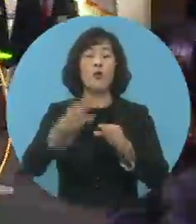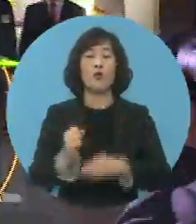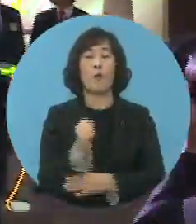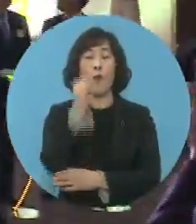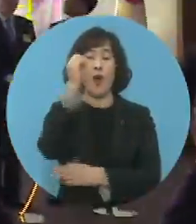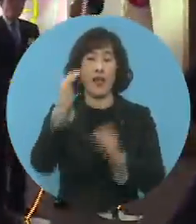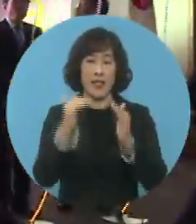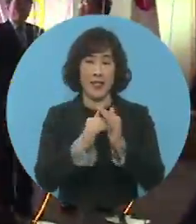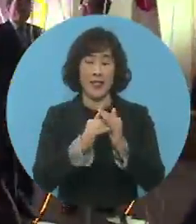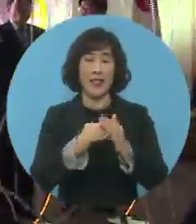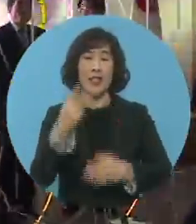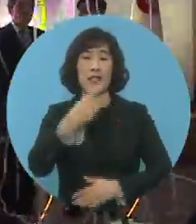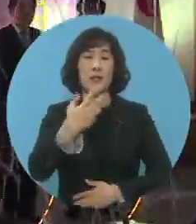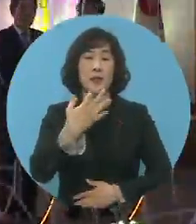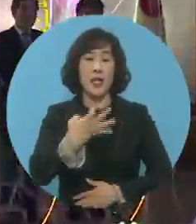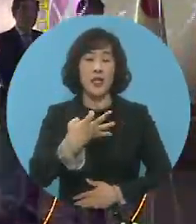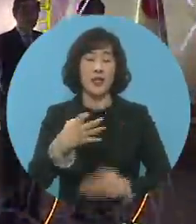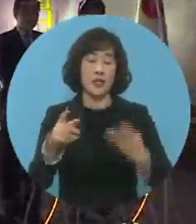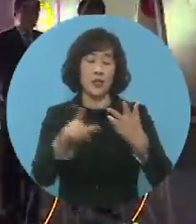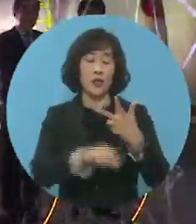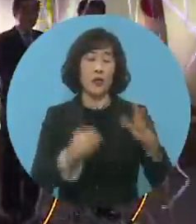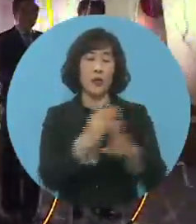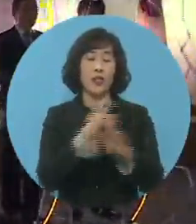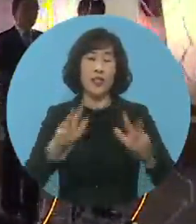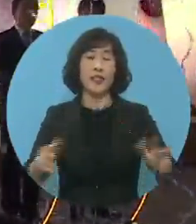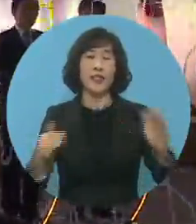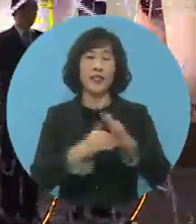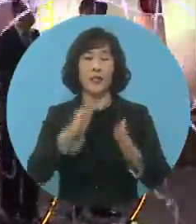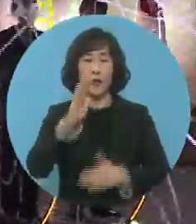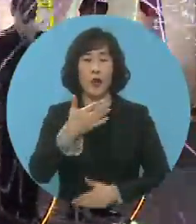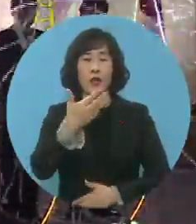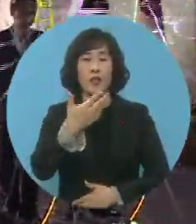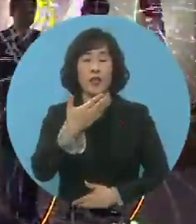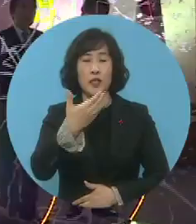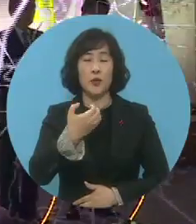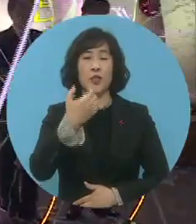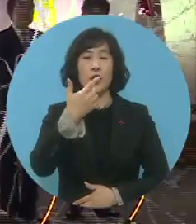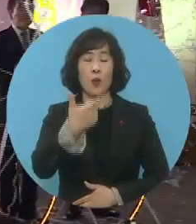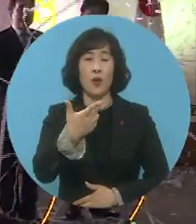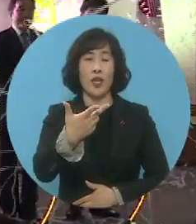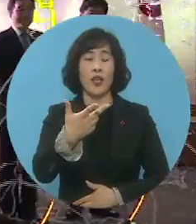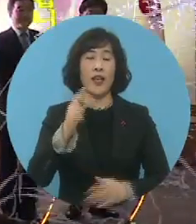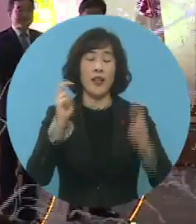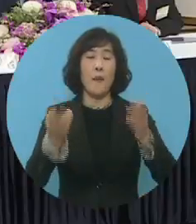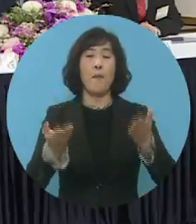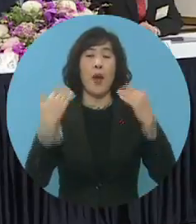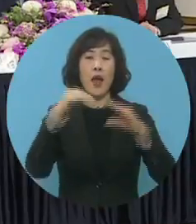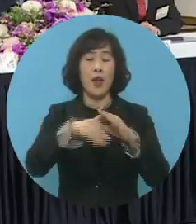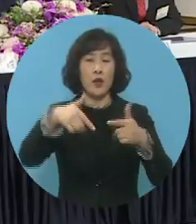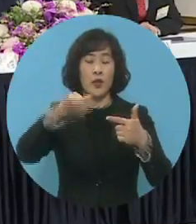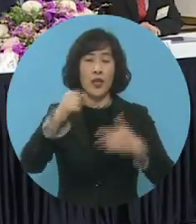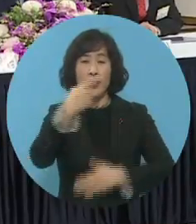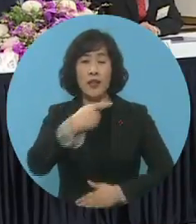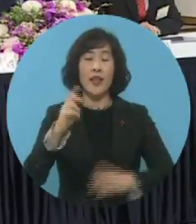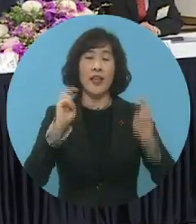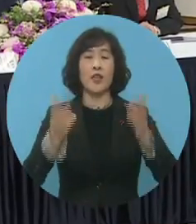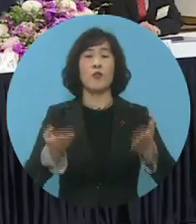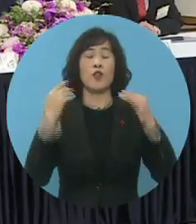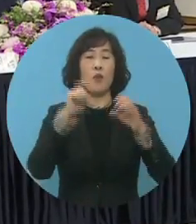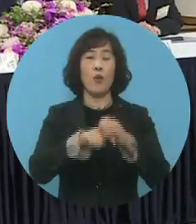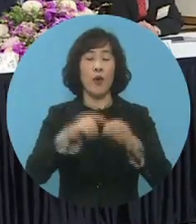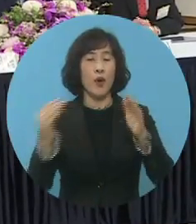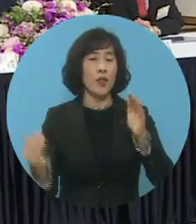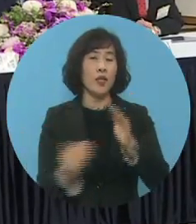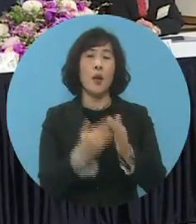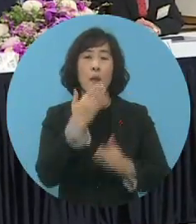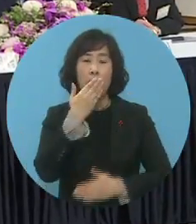신산업의 중심지로 떠올랐습니다. 도는 2014년 7월부터 현재까지 957개의 기업을 유치해 민선 6기